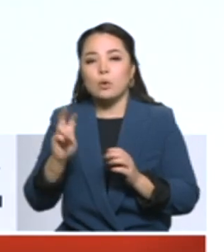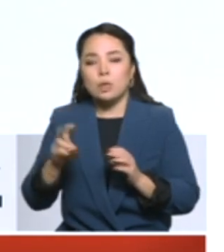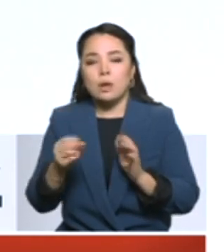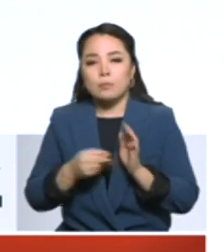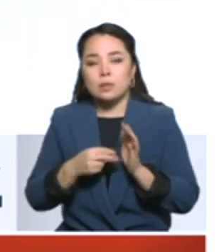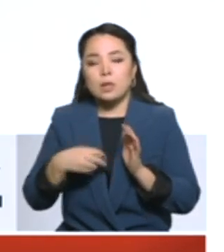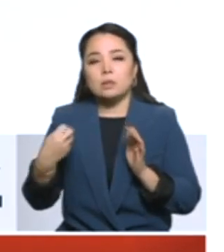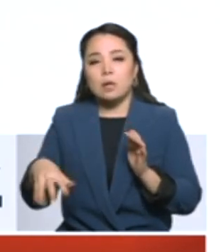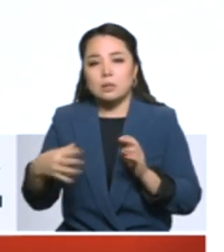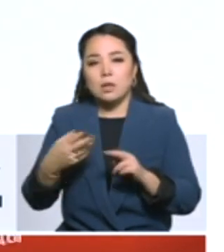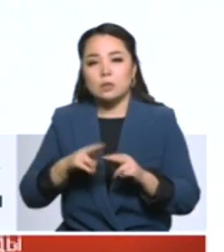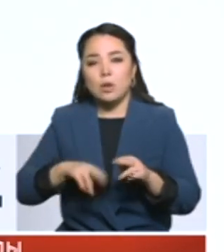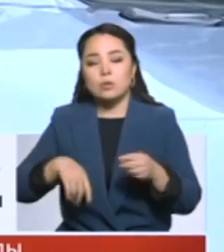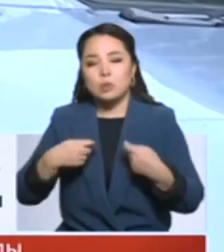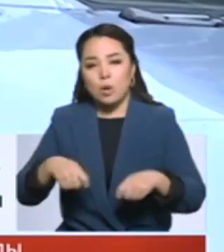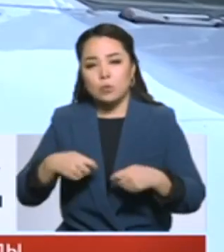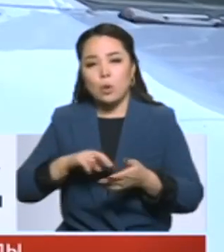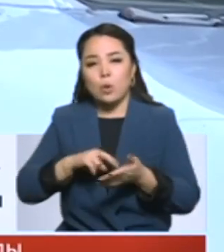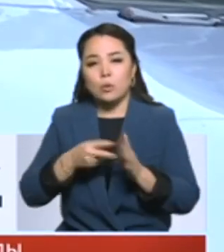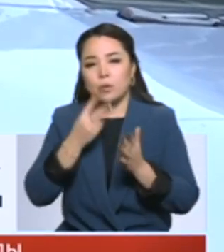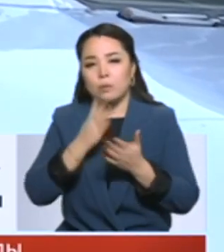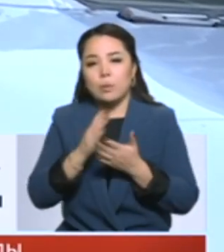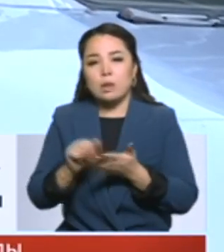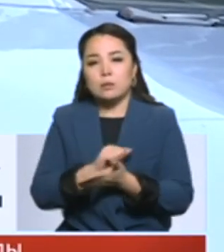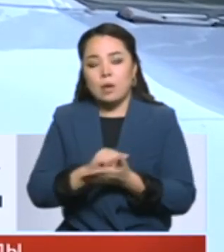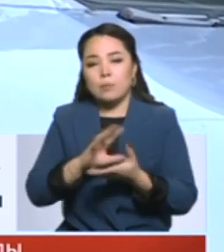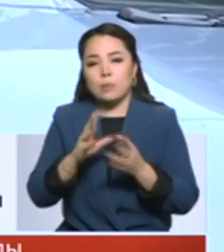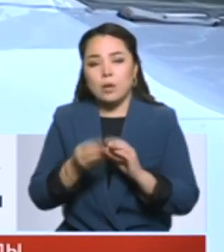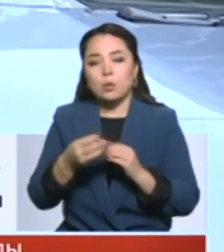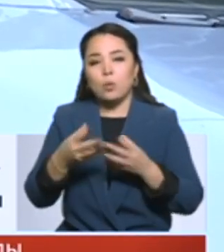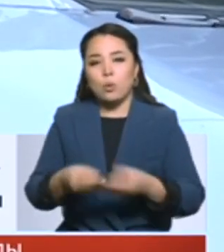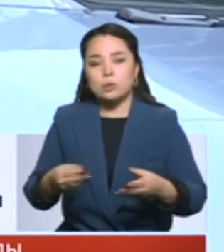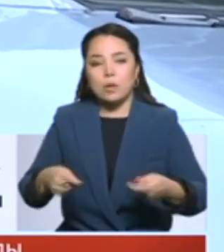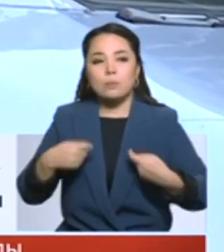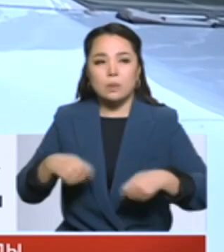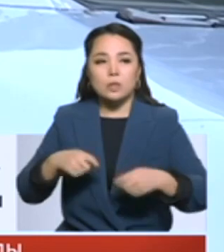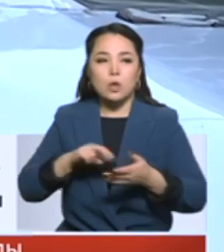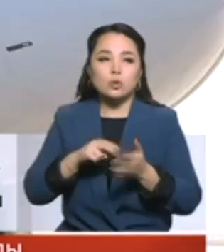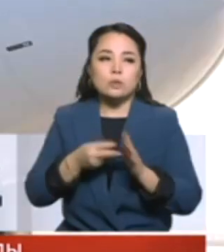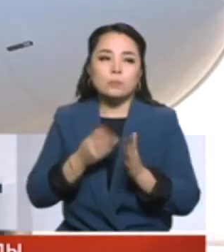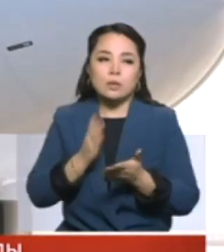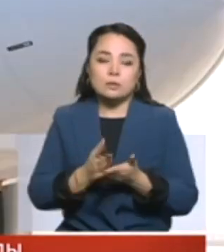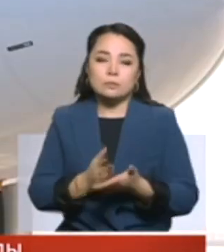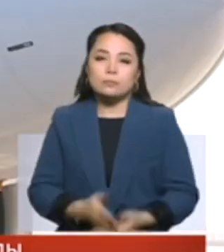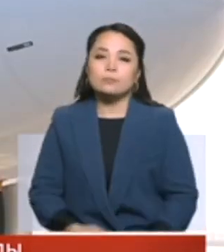бағалы қағаздарын сатуды көздеп отыр. Акциялар көктемде сатылымға шығады деп жоспарланған.